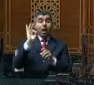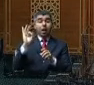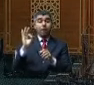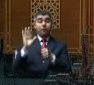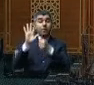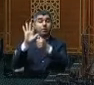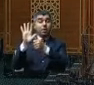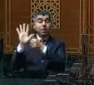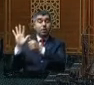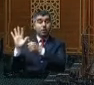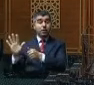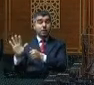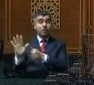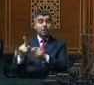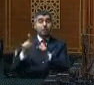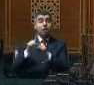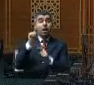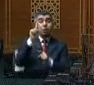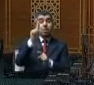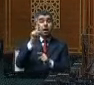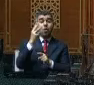45,866 مستفيد إلى